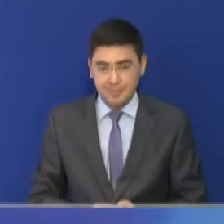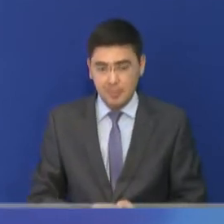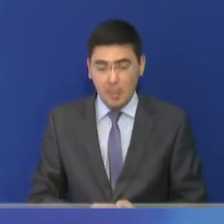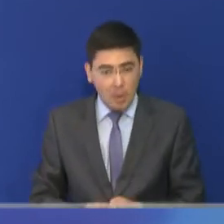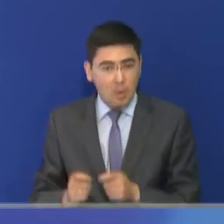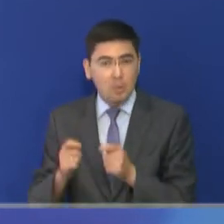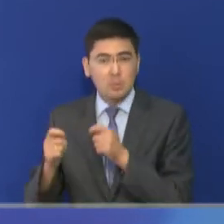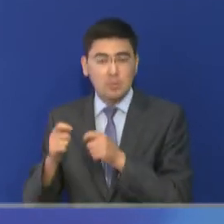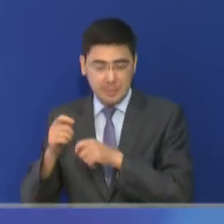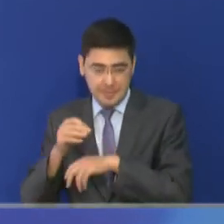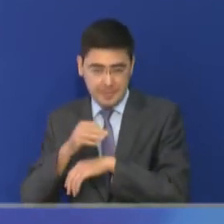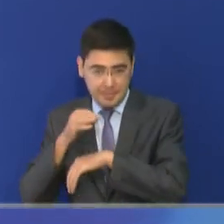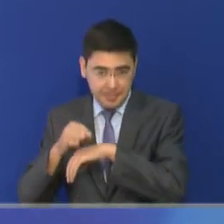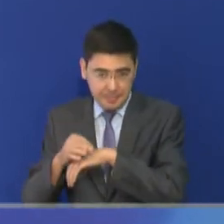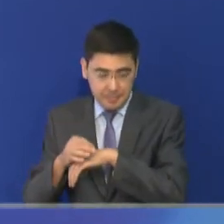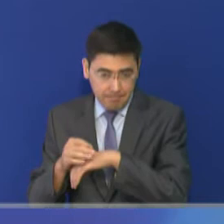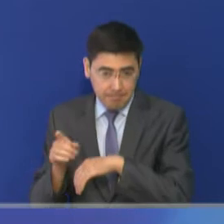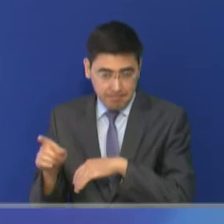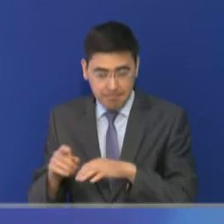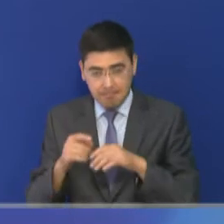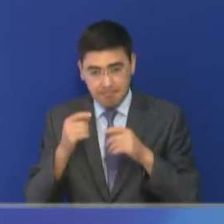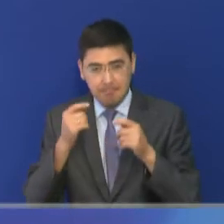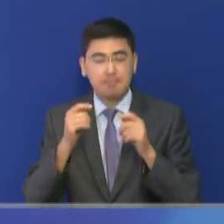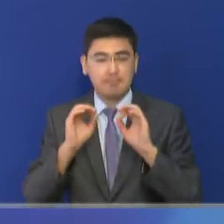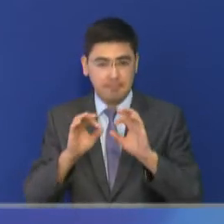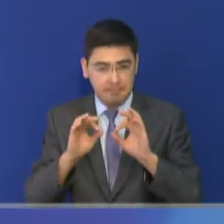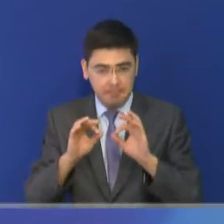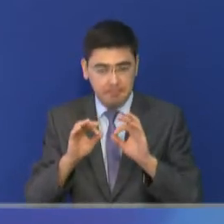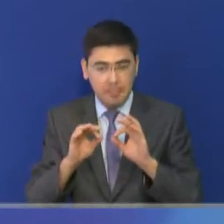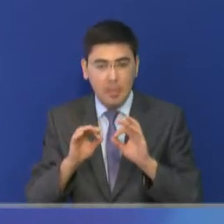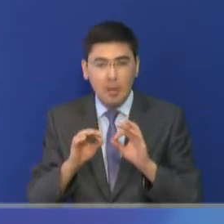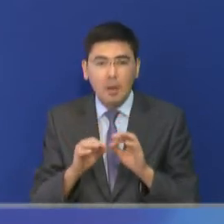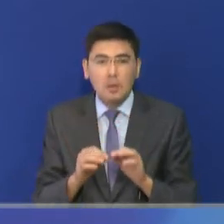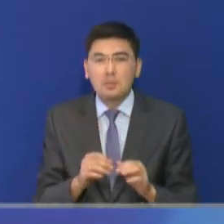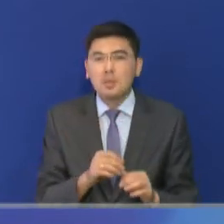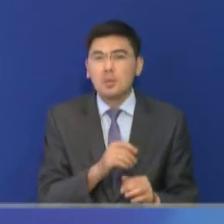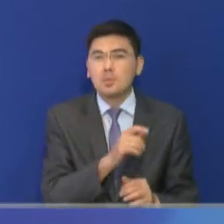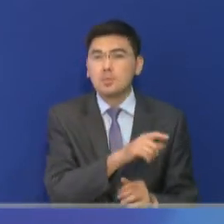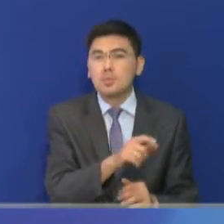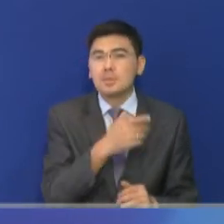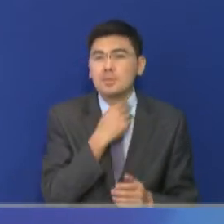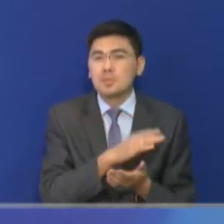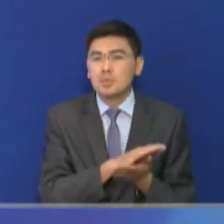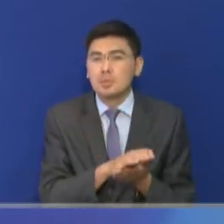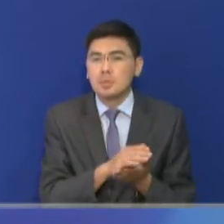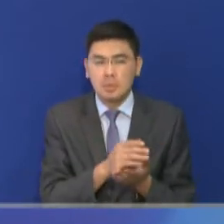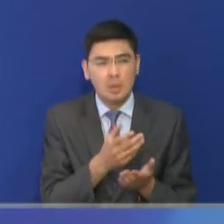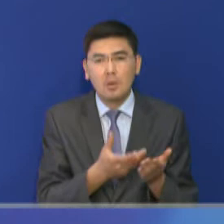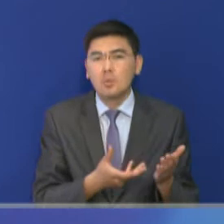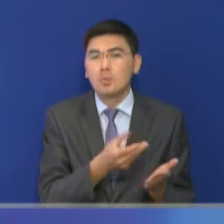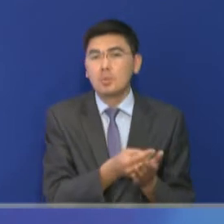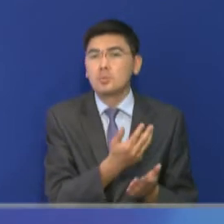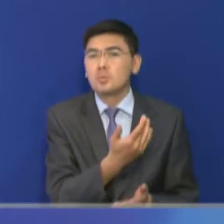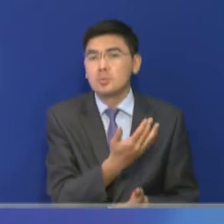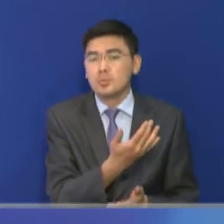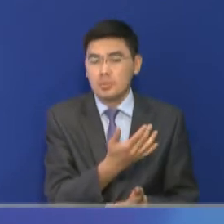бағдарламалар және азаматтық халықтілерін тіркеу бөлімінің жетекшісі мәлімдеді. Әлеуметтік қолдауға қанша семейліктің ие болғандығы туралы